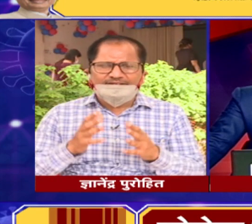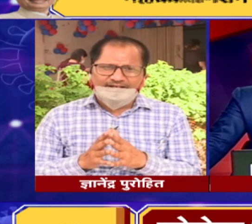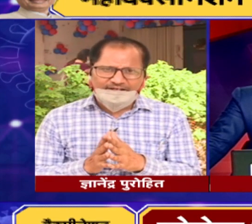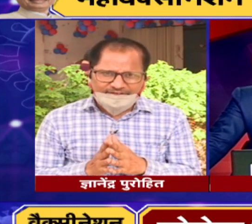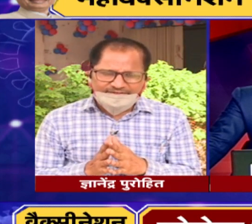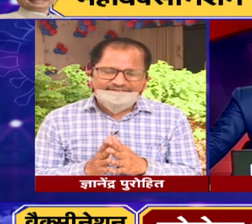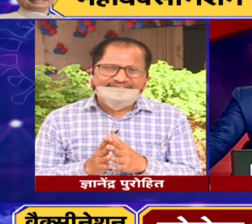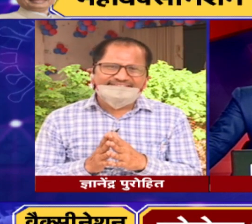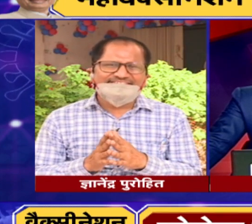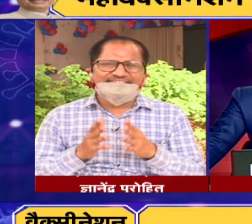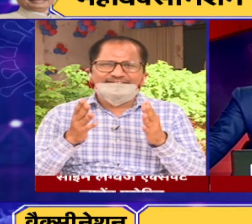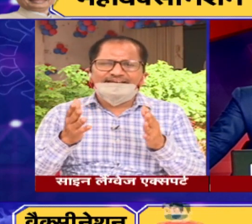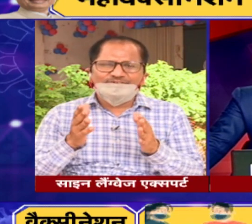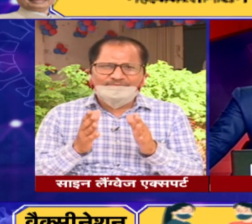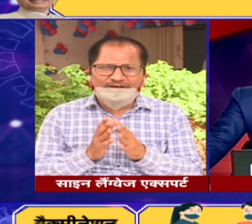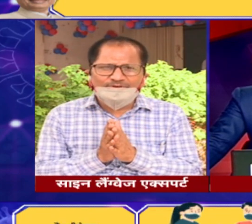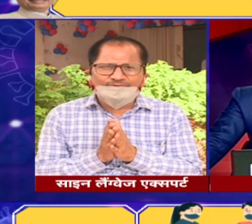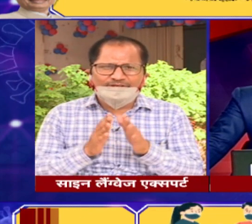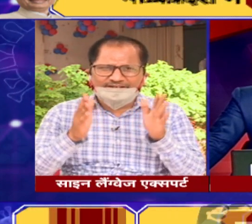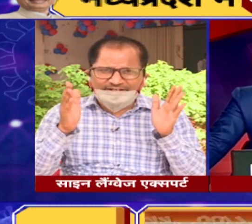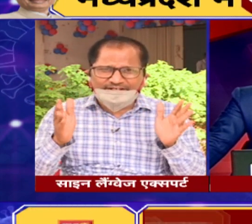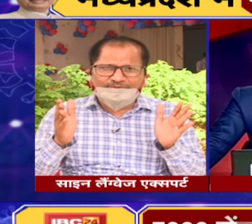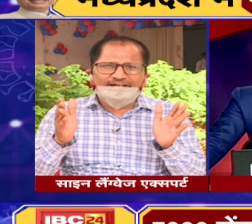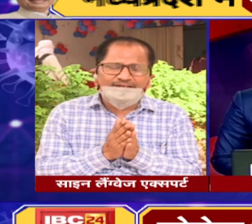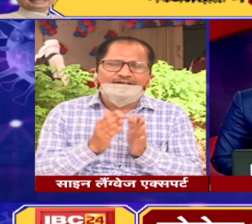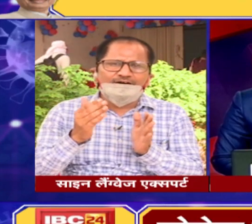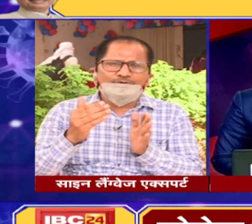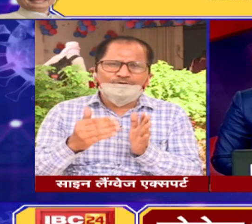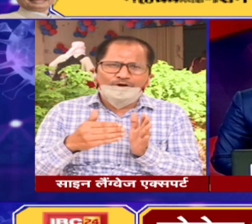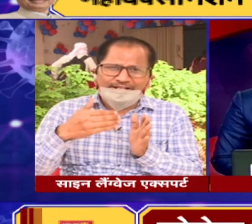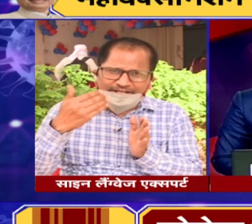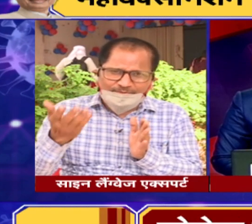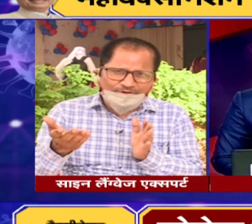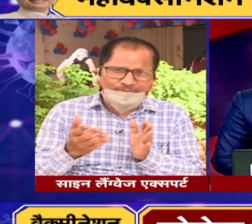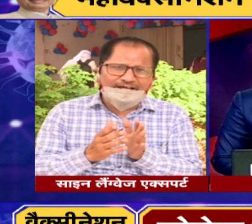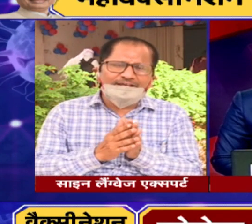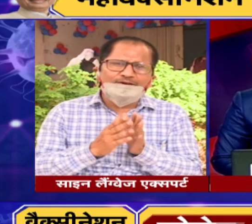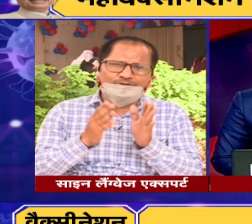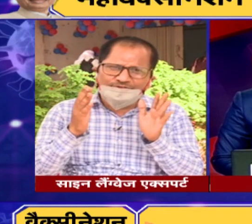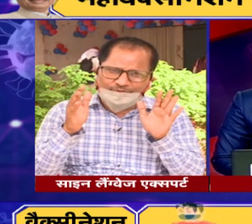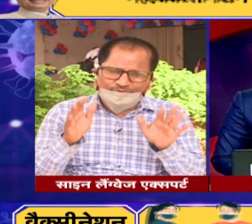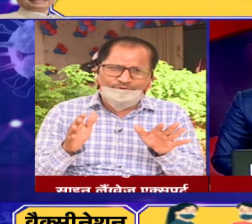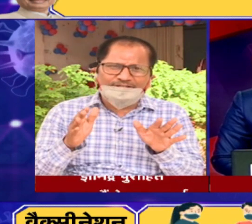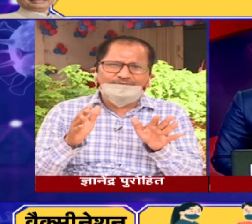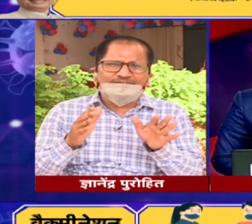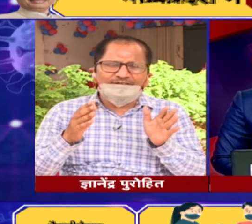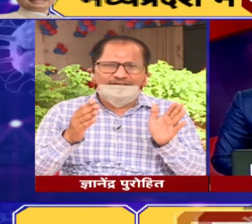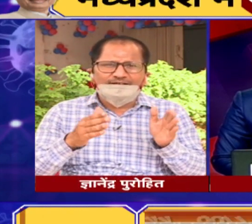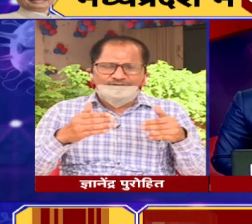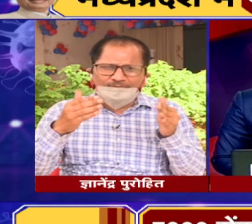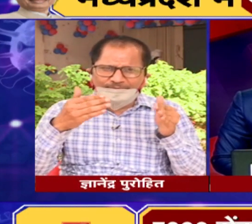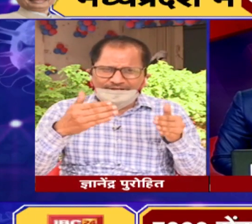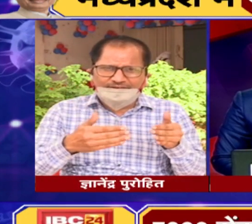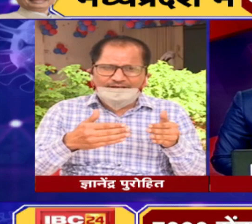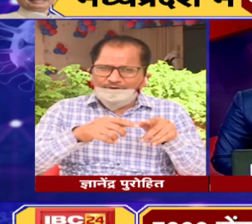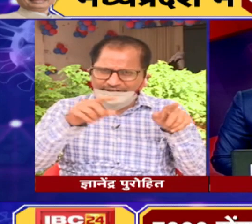हाँ जी, एक्चुअल में हम लोग जो है एक सेंटर आते हैं और उनको ऑनलाइन हम लोग पढ़ा रहे हैं। और दूसरा, कुछ मुकबधिर बच्चे